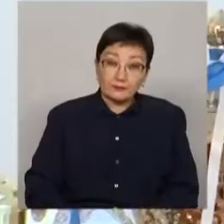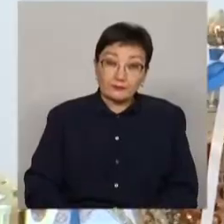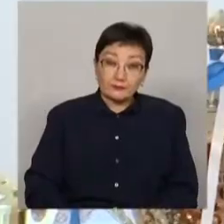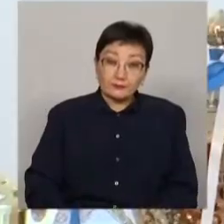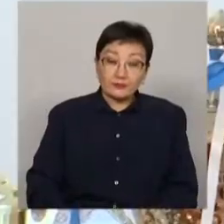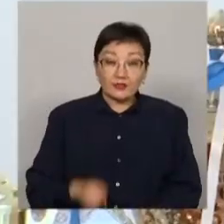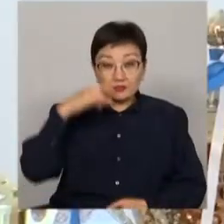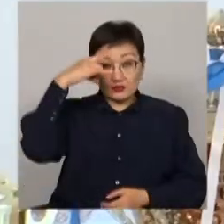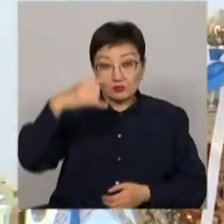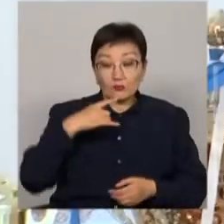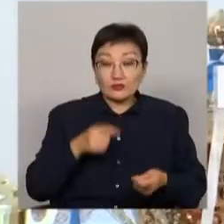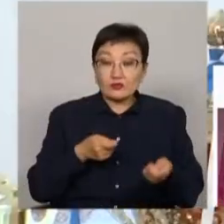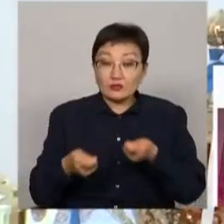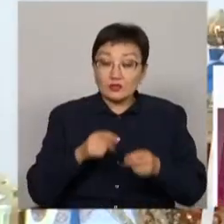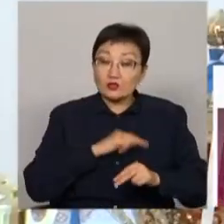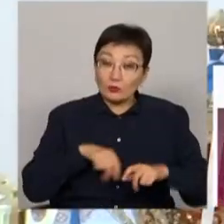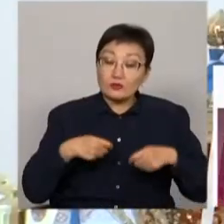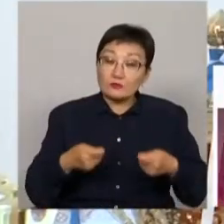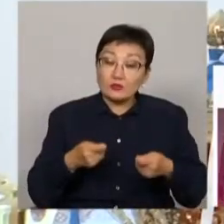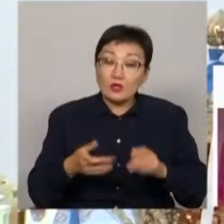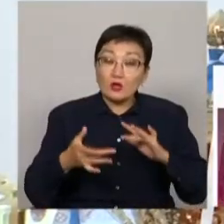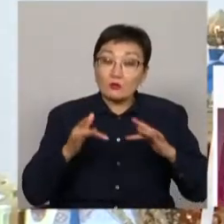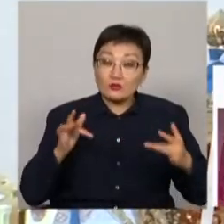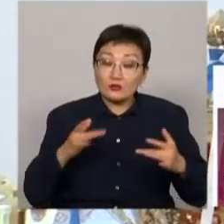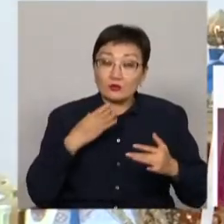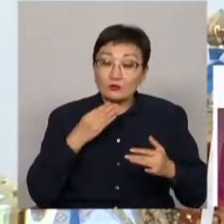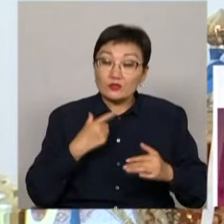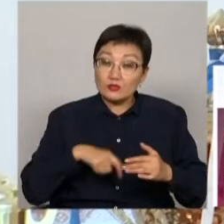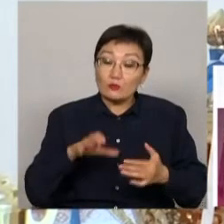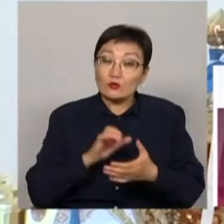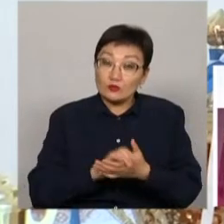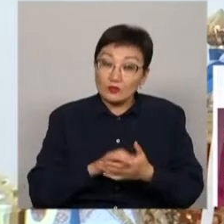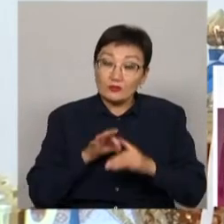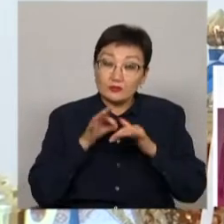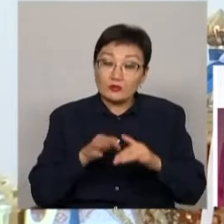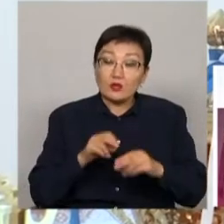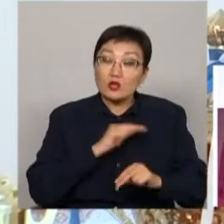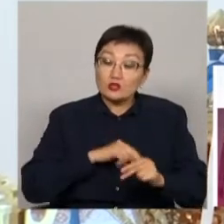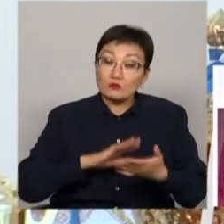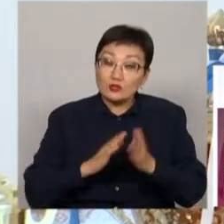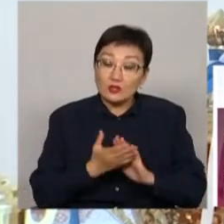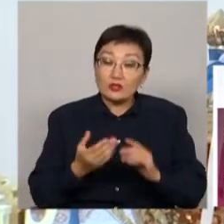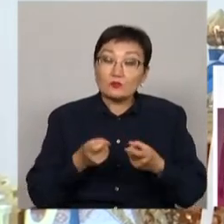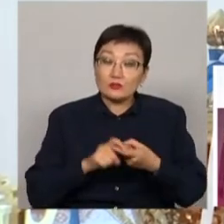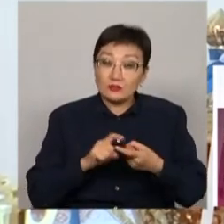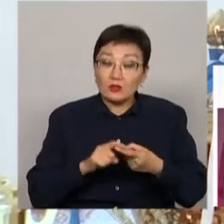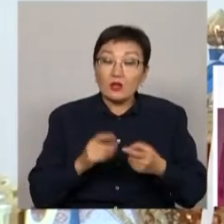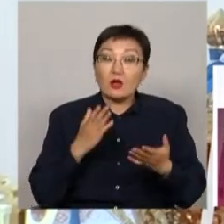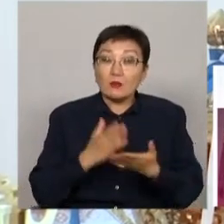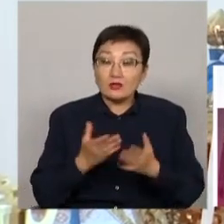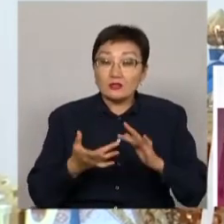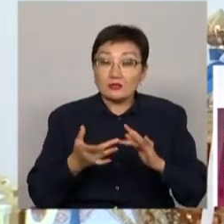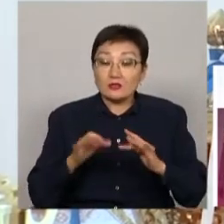ұсынылмақ. Қазақстанның жетекші жұмыс берушілері онлайн өзін таныстырулар өткізіп, жұмыс шарттары жайлы, қолда бар